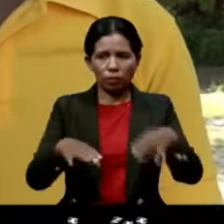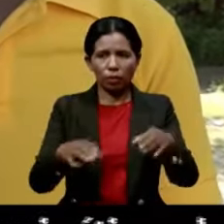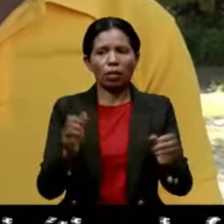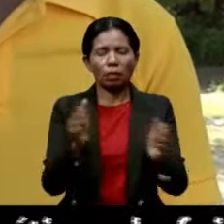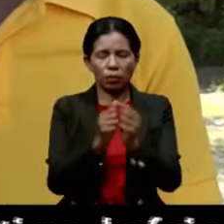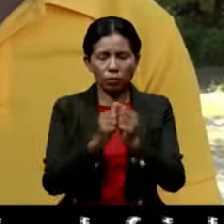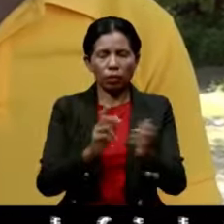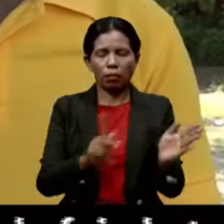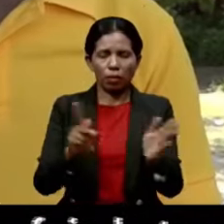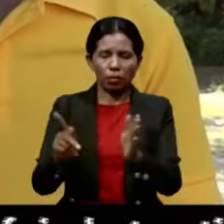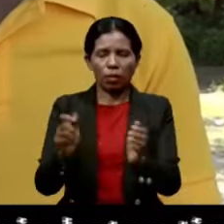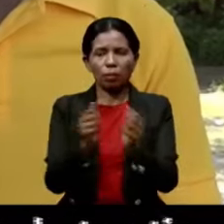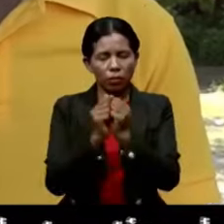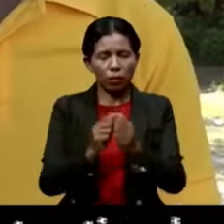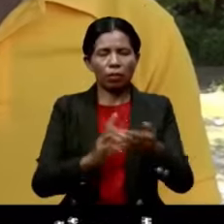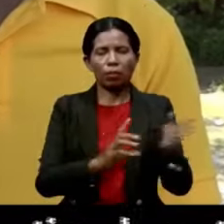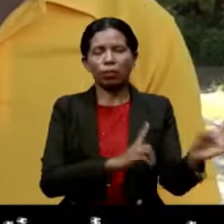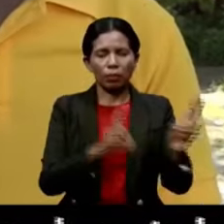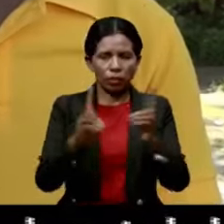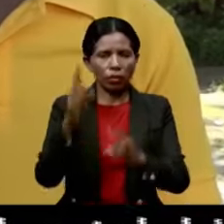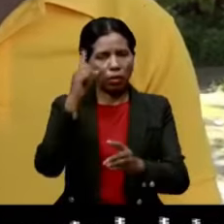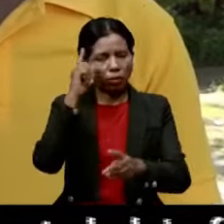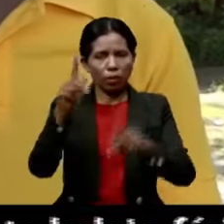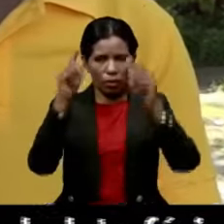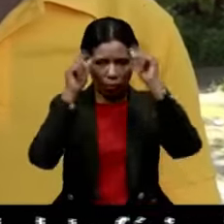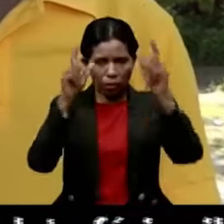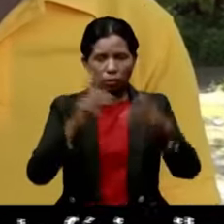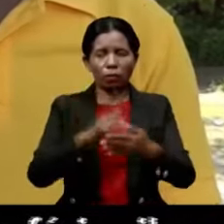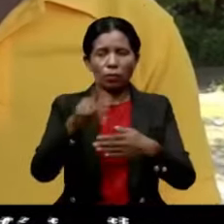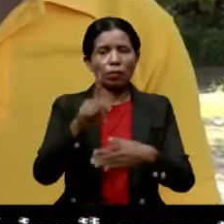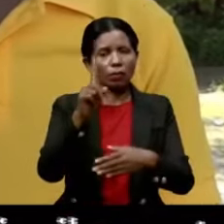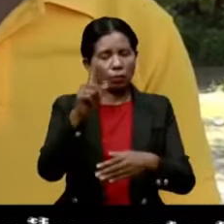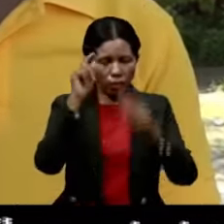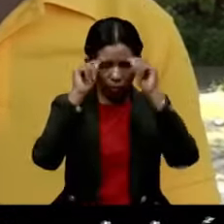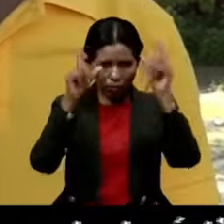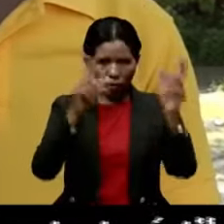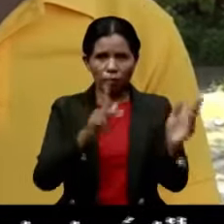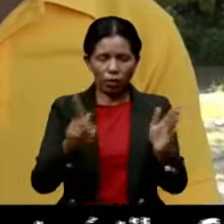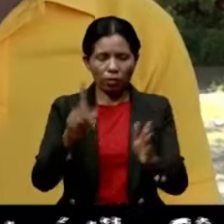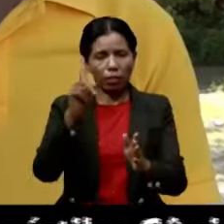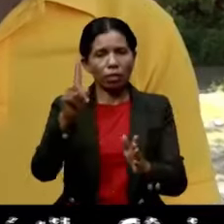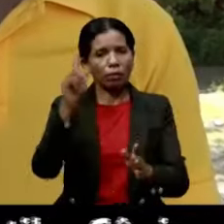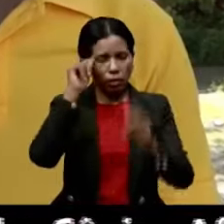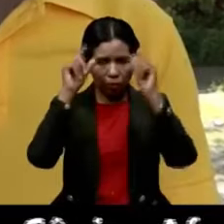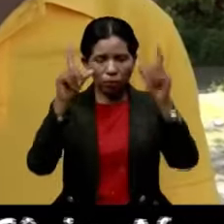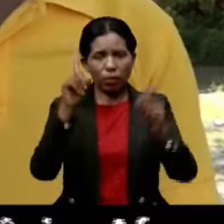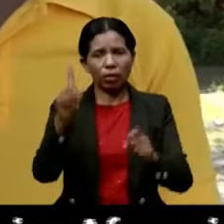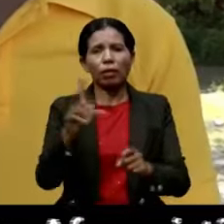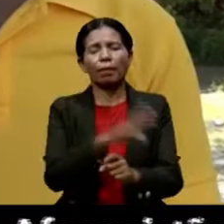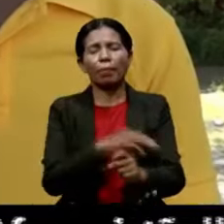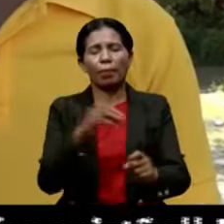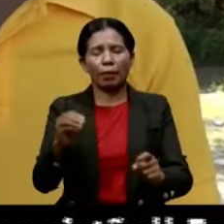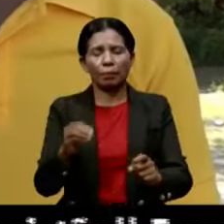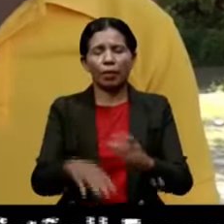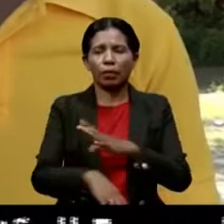planu, hamutu kia implementasi. Kata hanuin ini dapat Timori dadit, program ini dapat Timori dadit, planu ini dapat Timori dadit. Atu ne atu bela